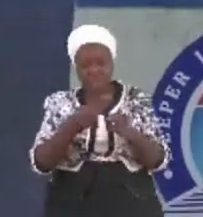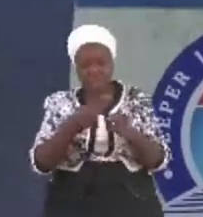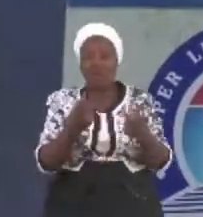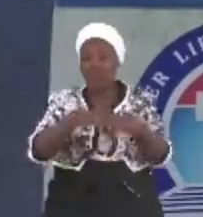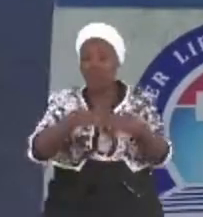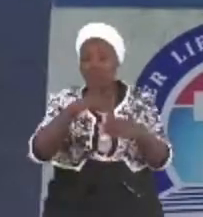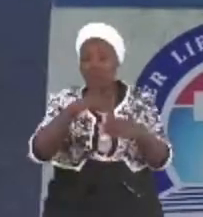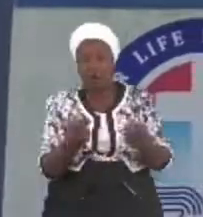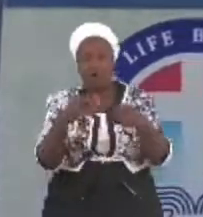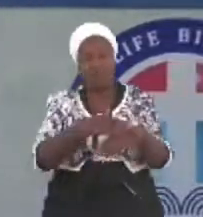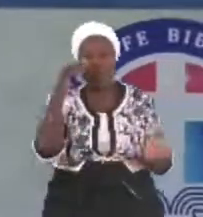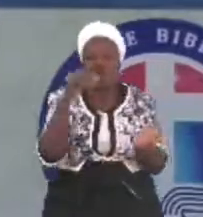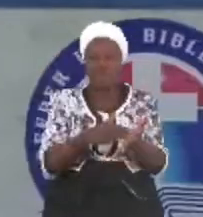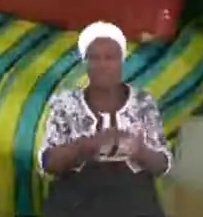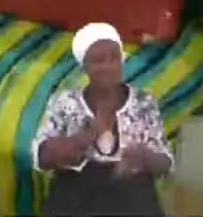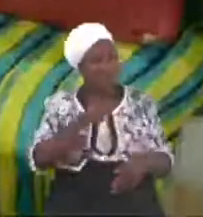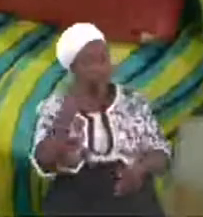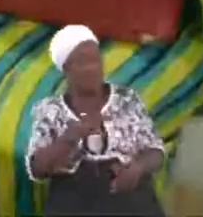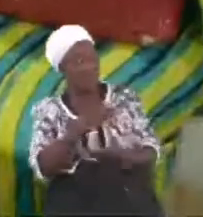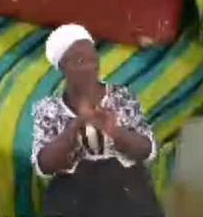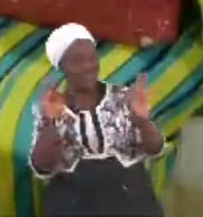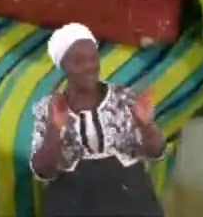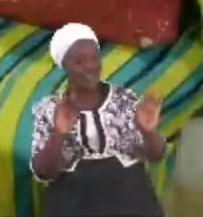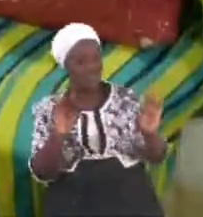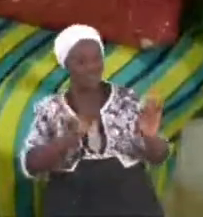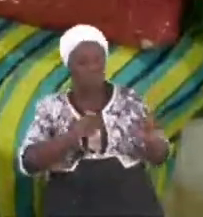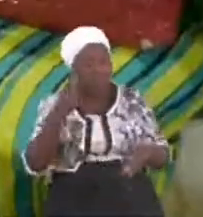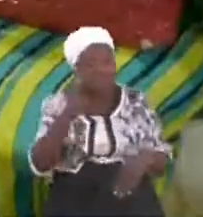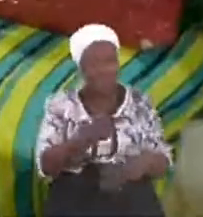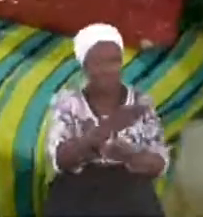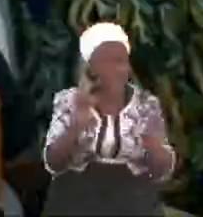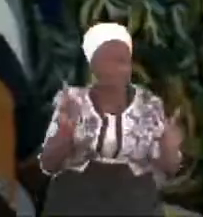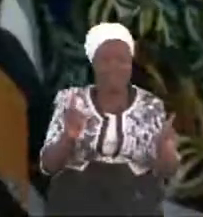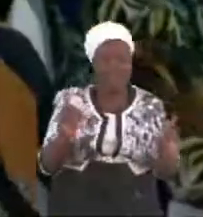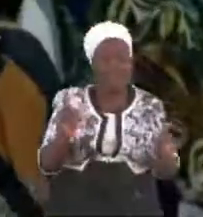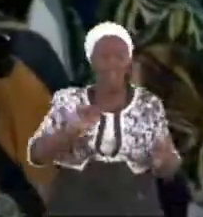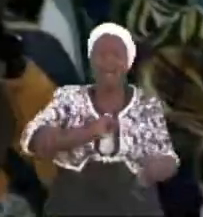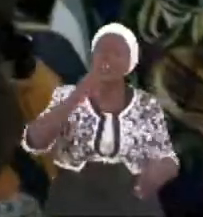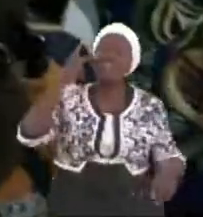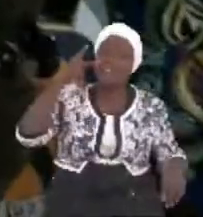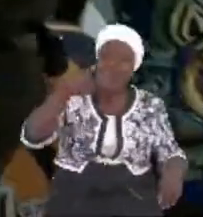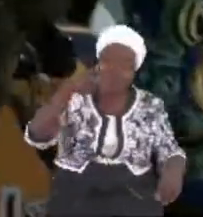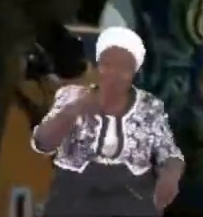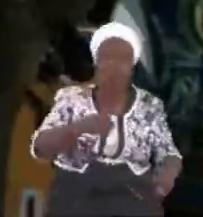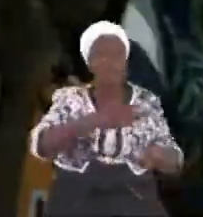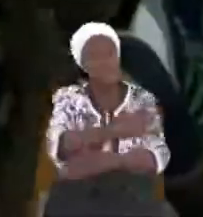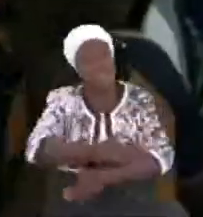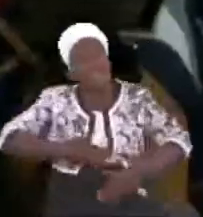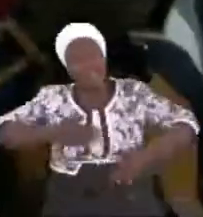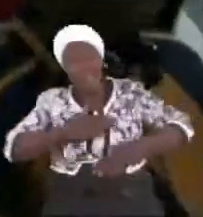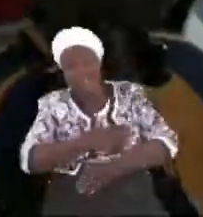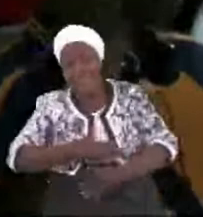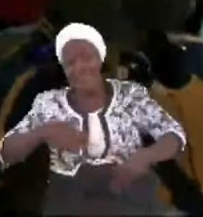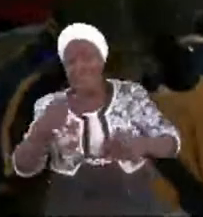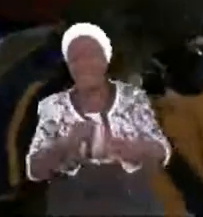ils ne reviendront plus. Je te vois libre, je te vois délivré, je te vois jouissant de